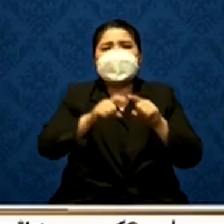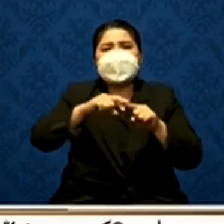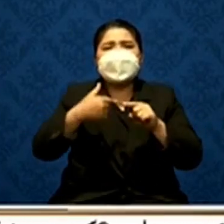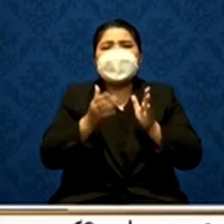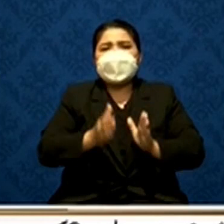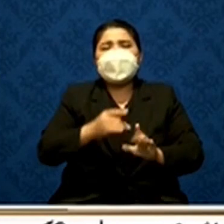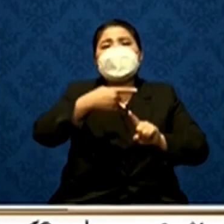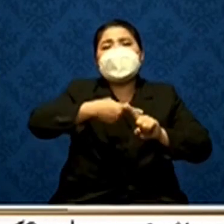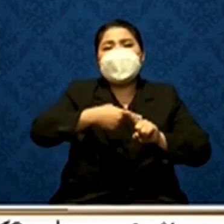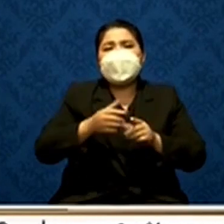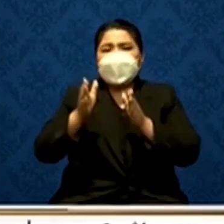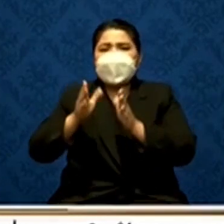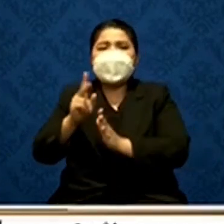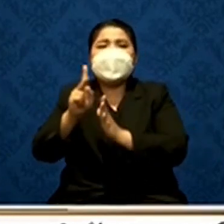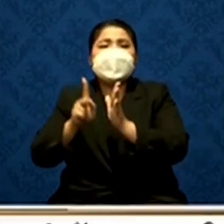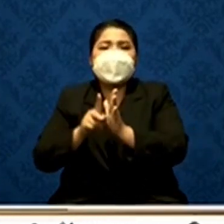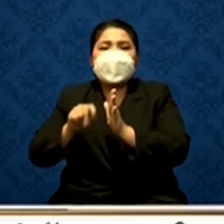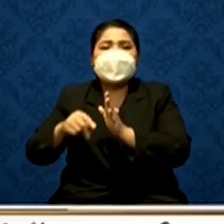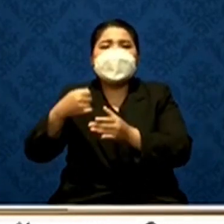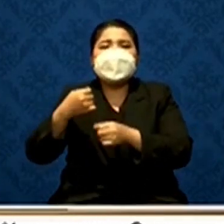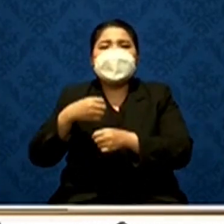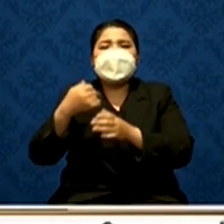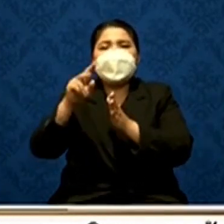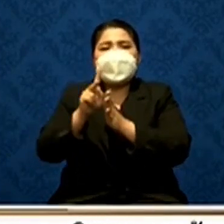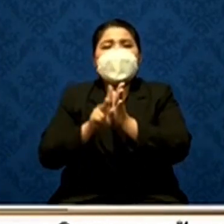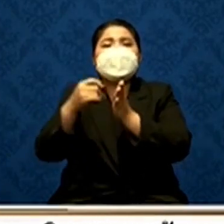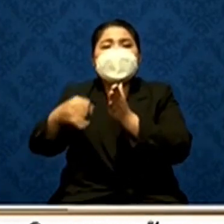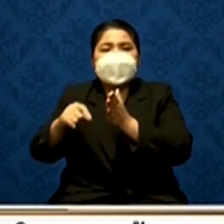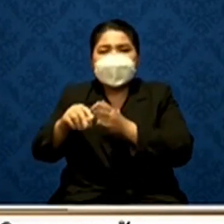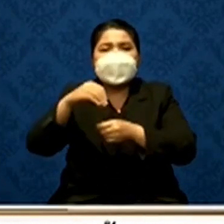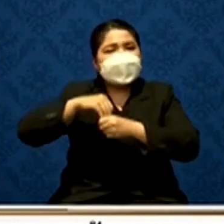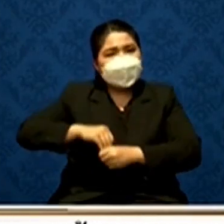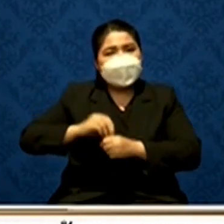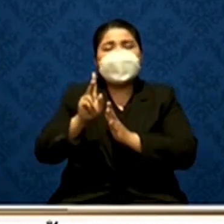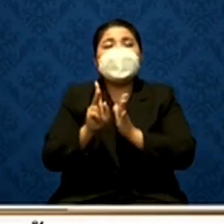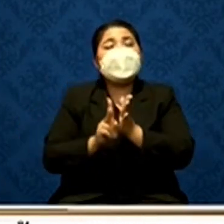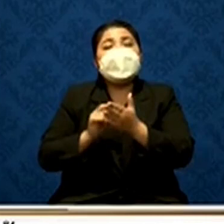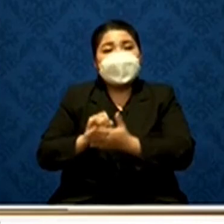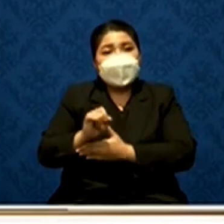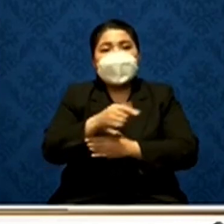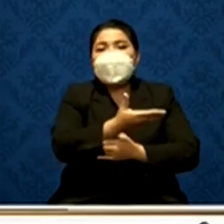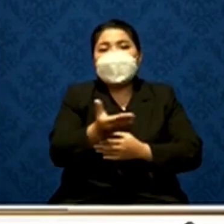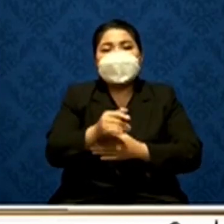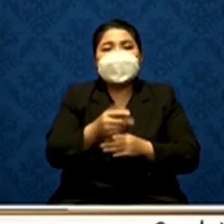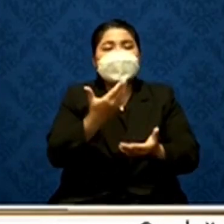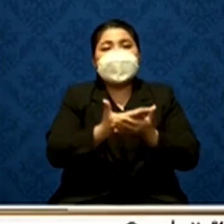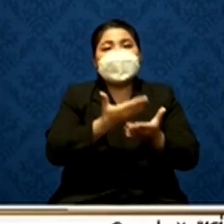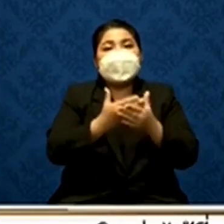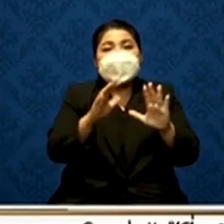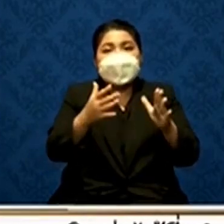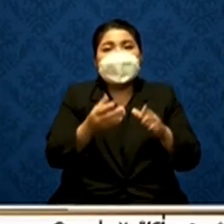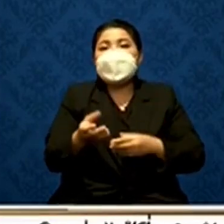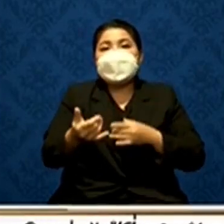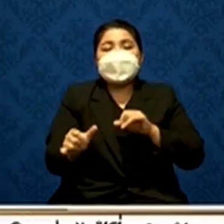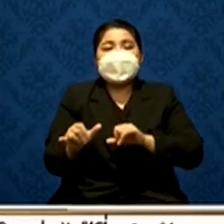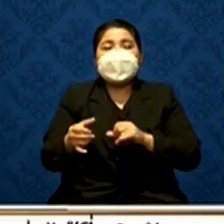คนที่เคยอยอยผิกฎหมาย aunจะอยู่อยางถกหมายคนที่ไม่เคยมเงินซื้บ้านหอเช่าบานด ๆ อยู่เลยก็จะสา